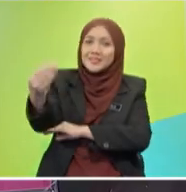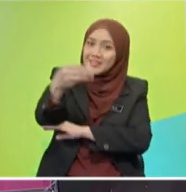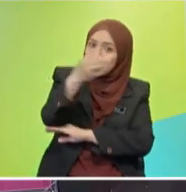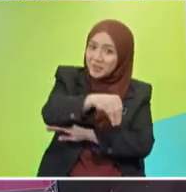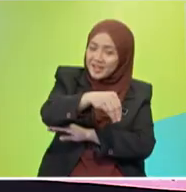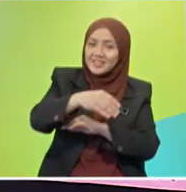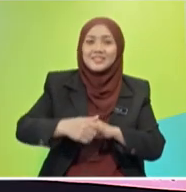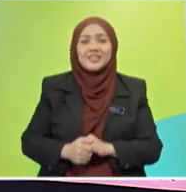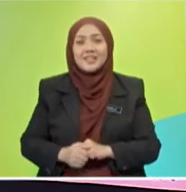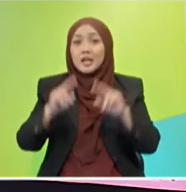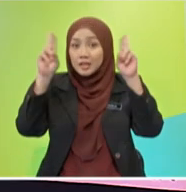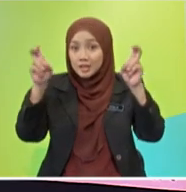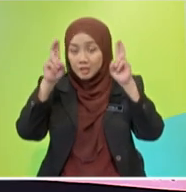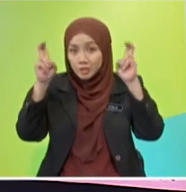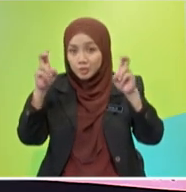ya